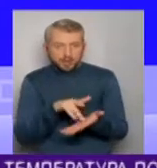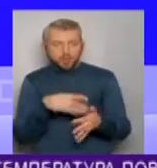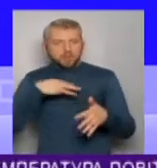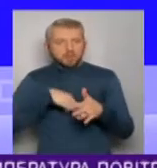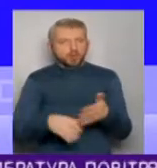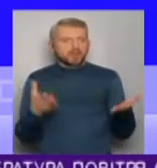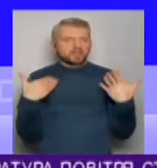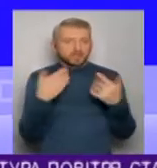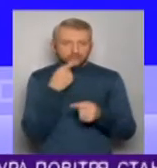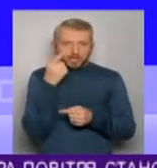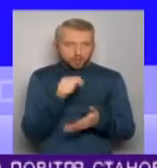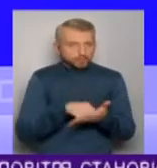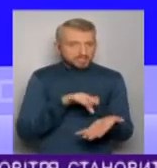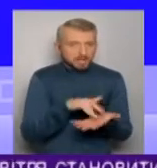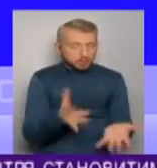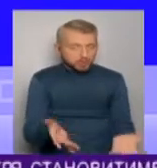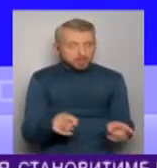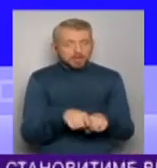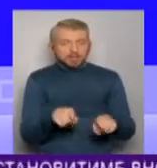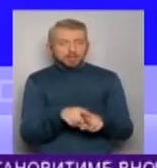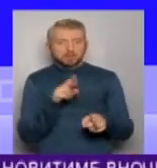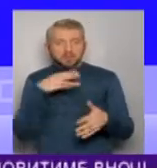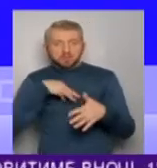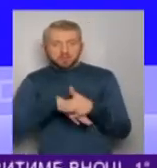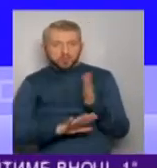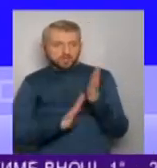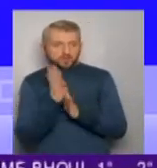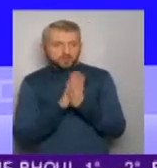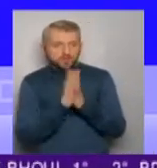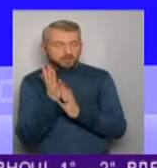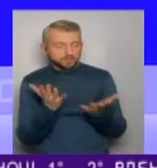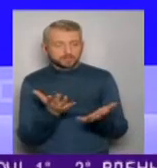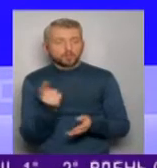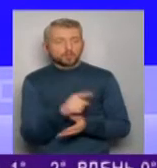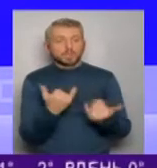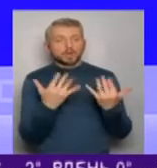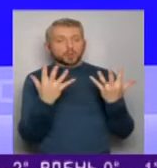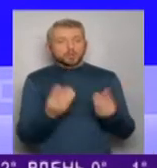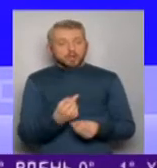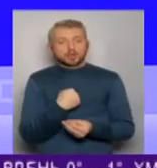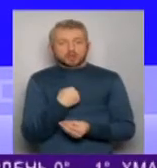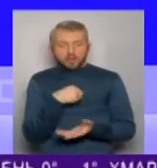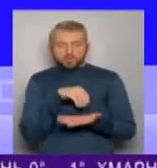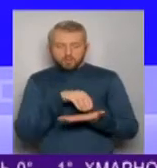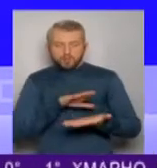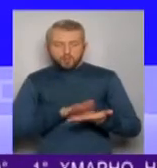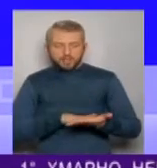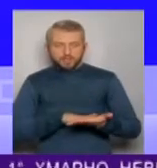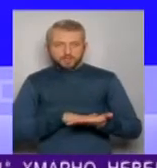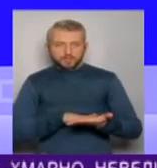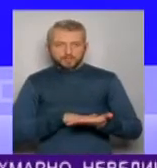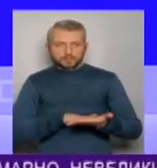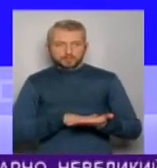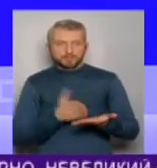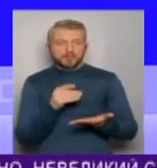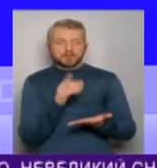Святошин, яка далека від центру, так же саме, як і станція метро Лісова. Тому на сьогоднішній день я помітив, які